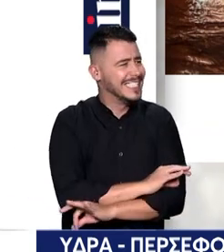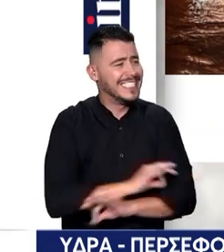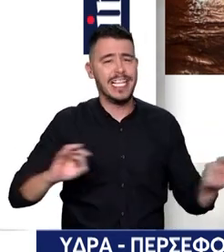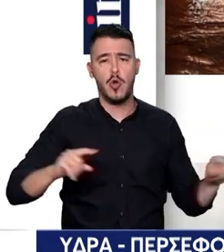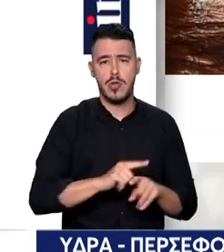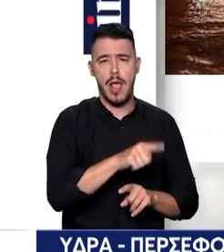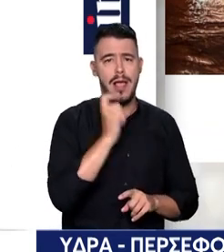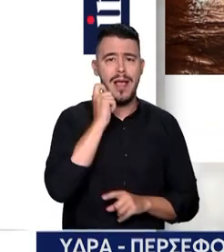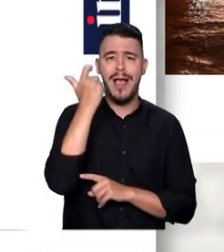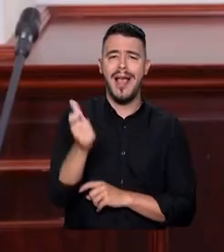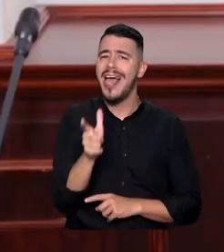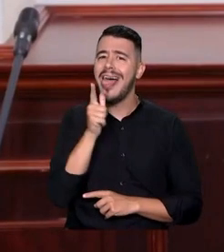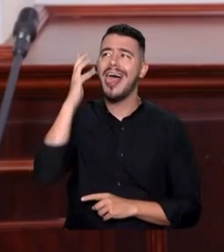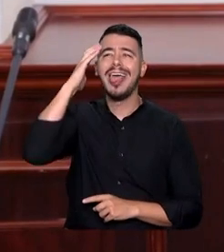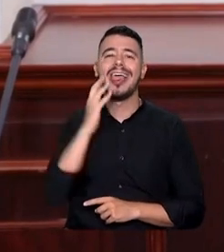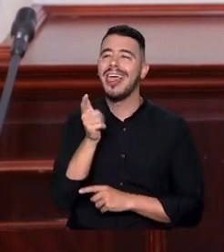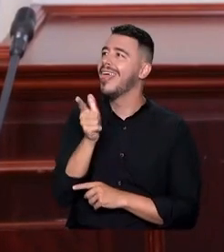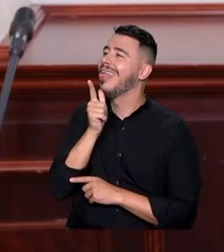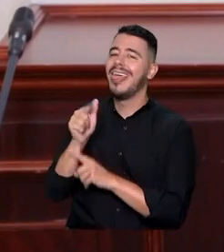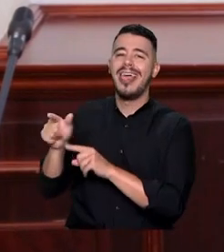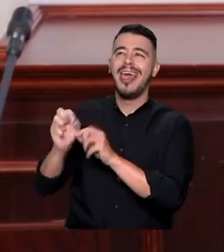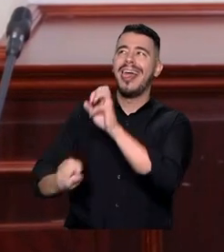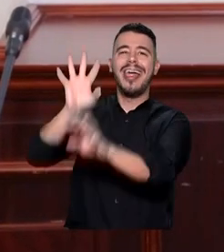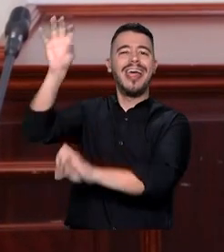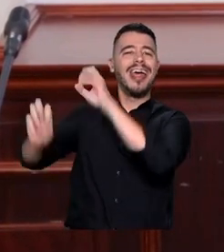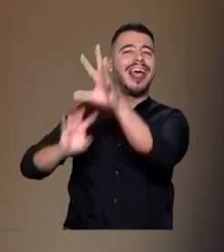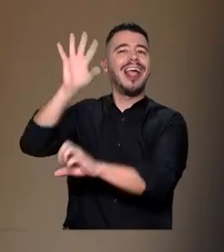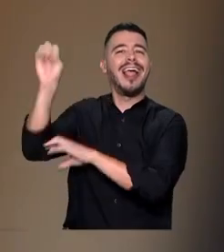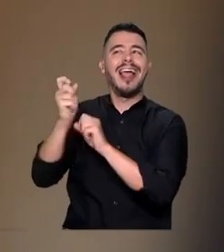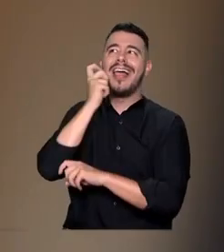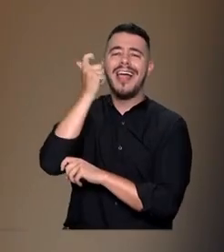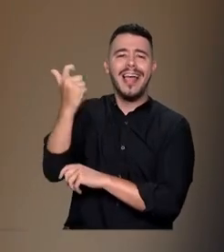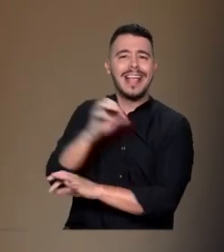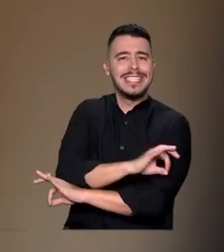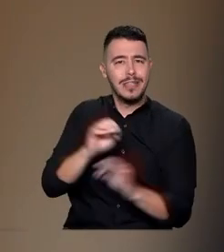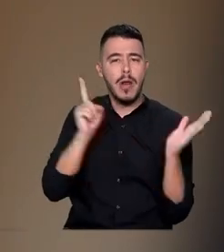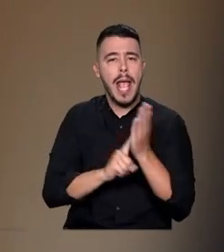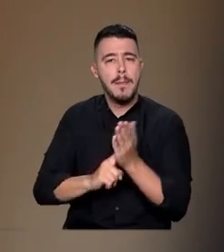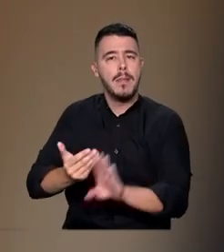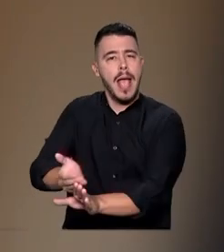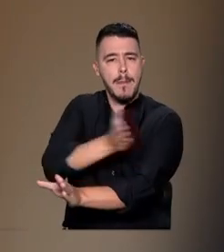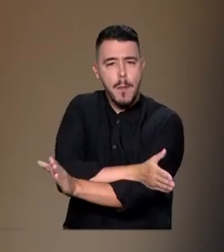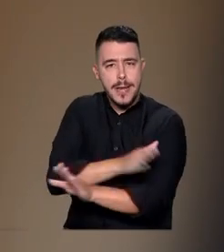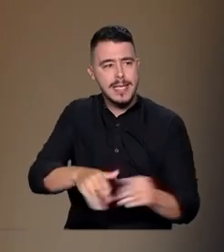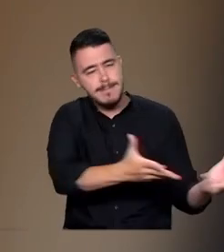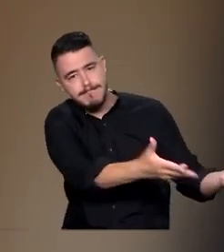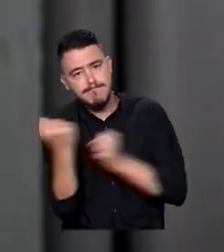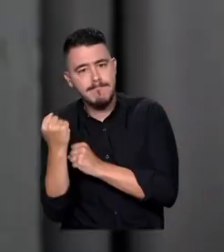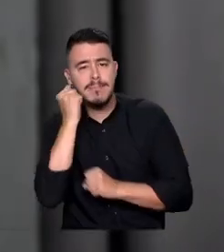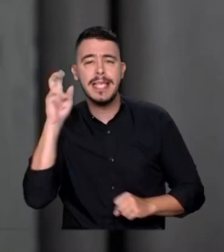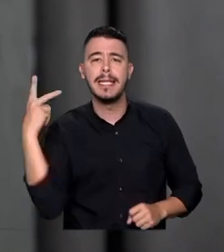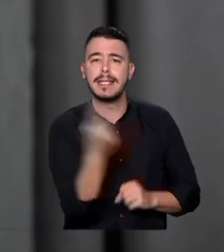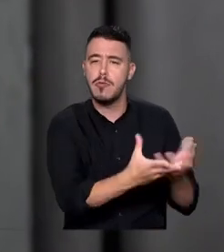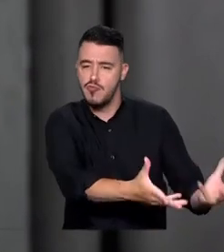και την έναρξη της φωτιάς. Στο ενδεχόμενο να είχαν διαγραφεί τα συγκεκριμένα βίντεο, εκτιμάται πως το υλικό θα ήταν δυνατόν να χτιθεί αν είχαν σταλεί τα κινητά τηλέφωνα